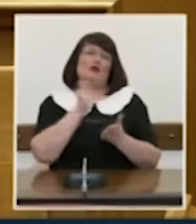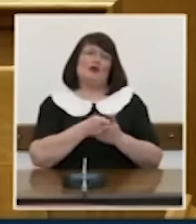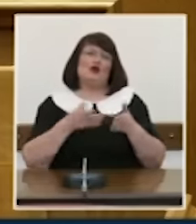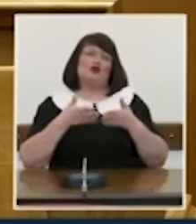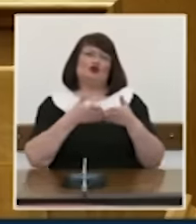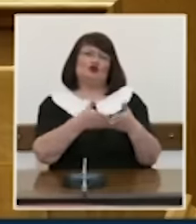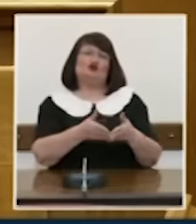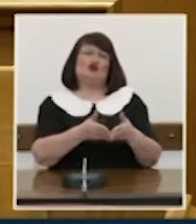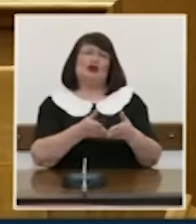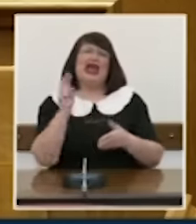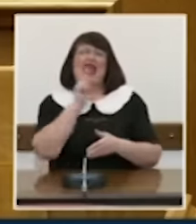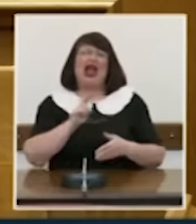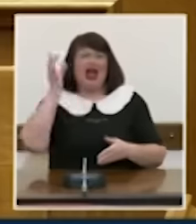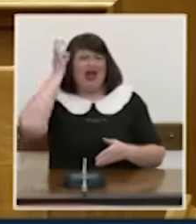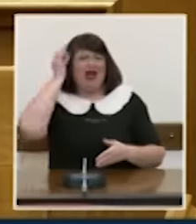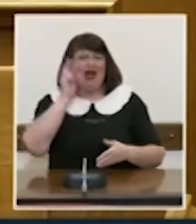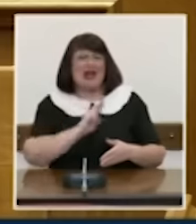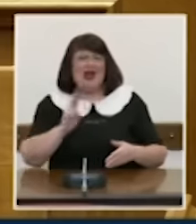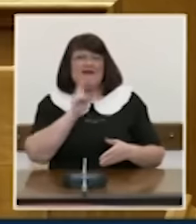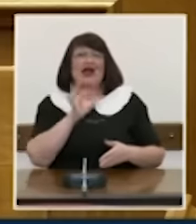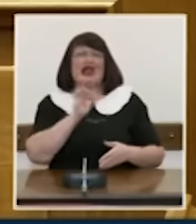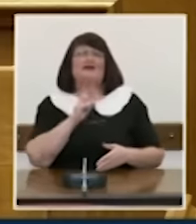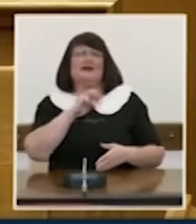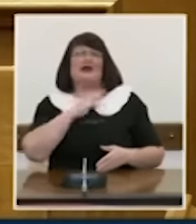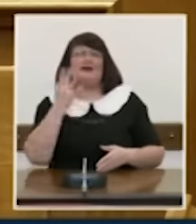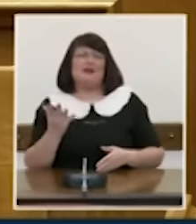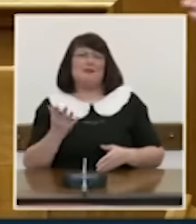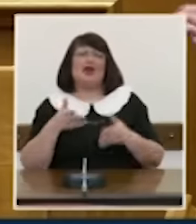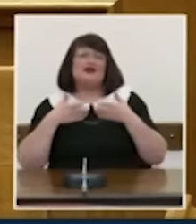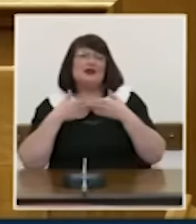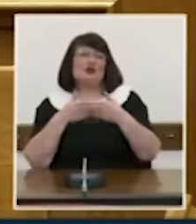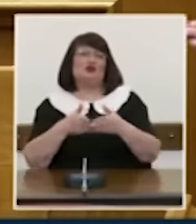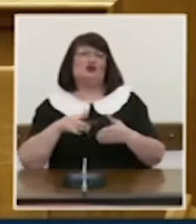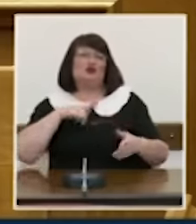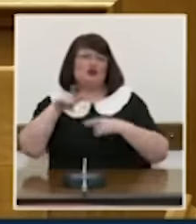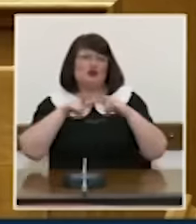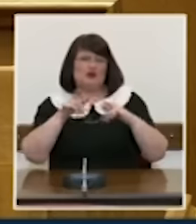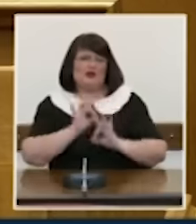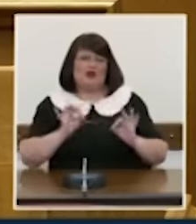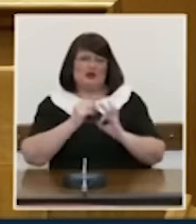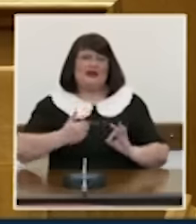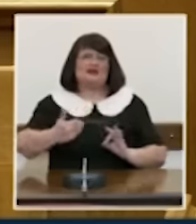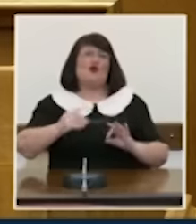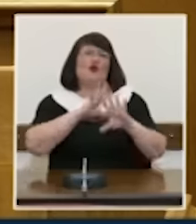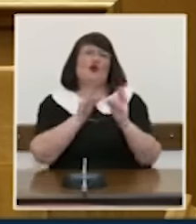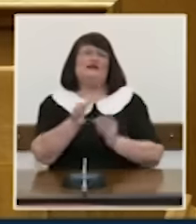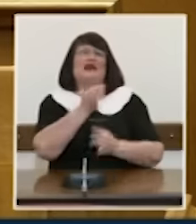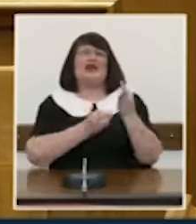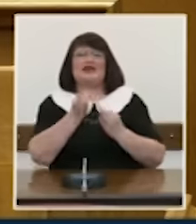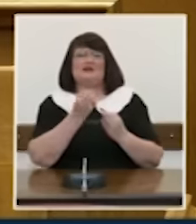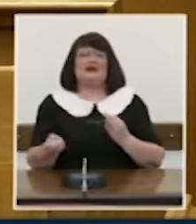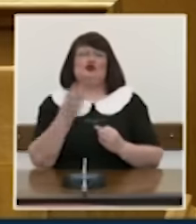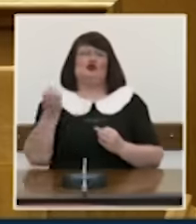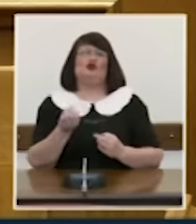τα Μπελαρά, τα F-35 ή και το Iron Dome που ετοιμάζεστε τώρα να αγοράσετε, όπως μας είπατε κύριε Μητσοτάκη